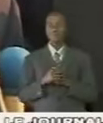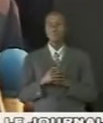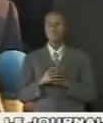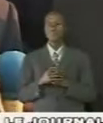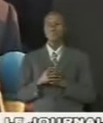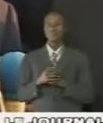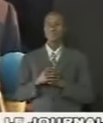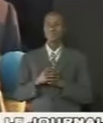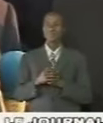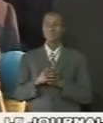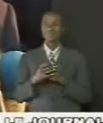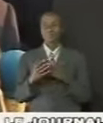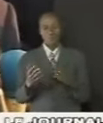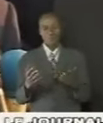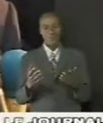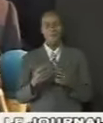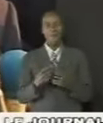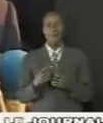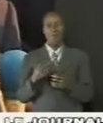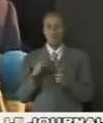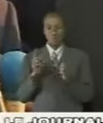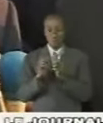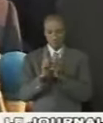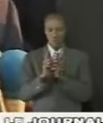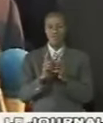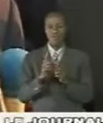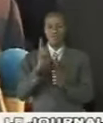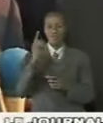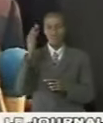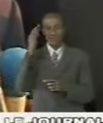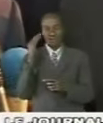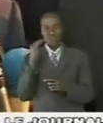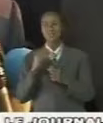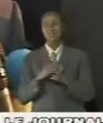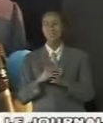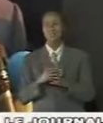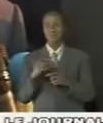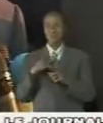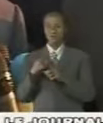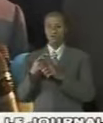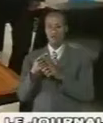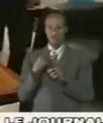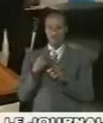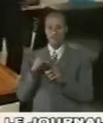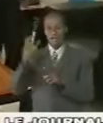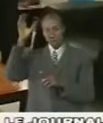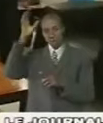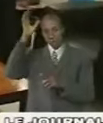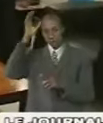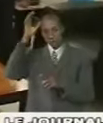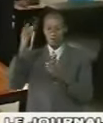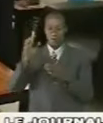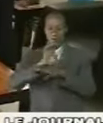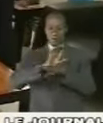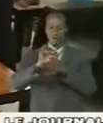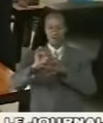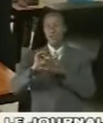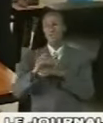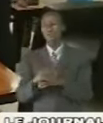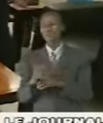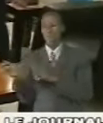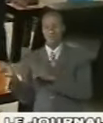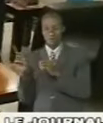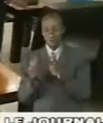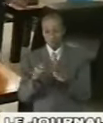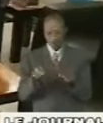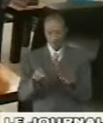plateforme qui sera à cette rencontre importante, puisque la RDC est le plus grand pays francophone